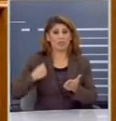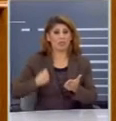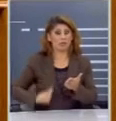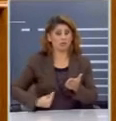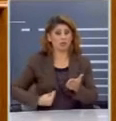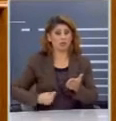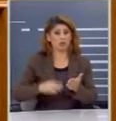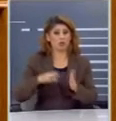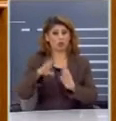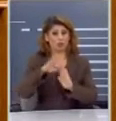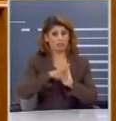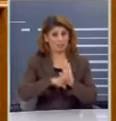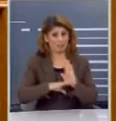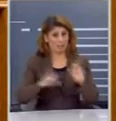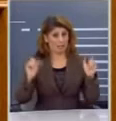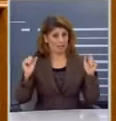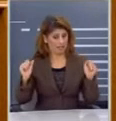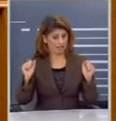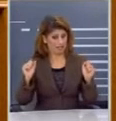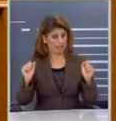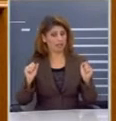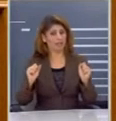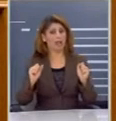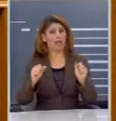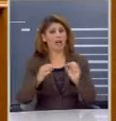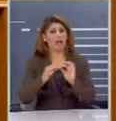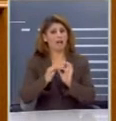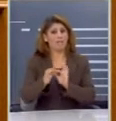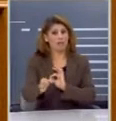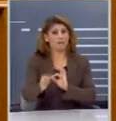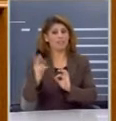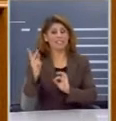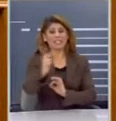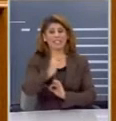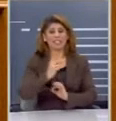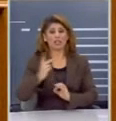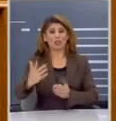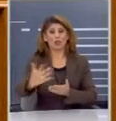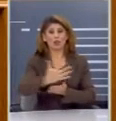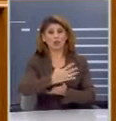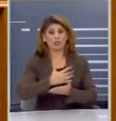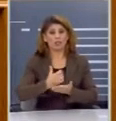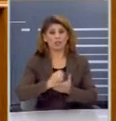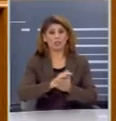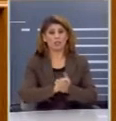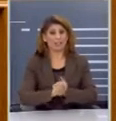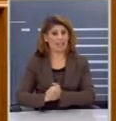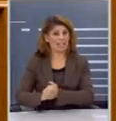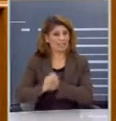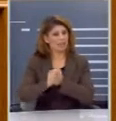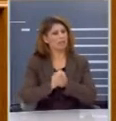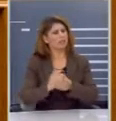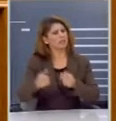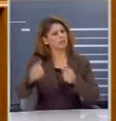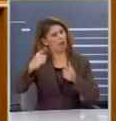σύστημα υγείας, η εφαρμογή του κοινωνικού εισοδήματος αλληλεγγύης και άλλα,